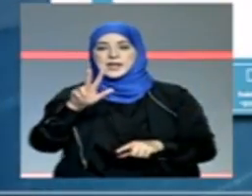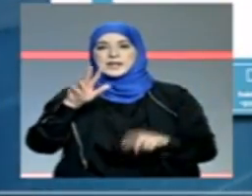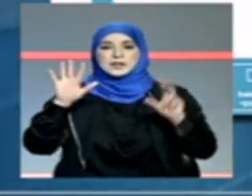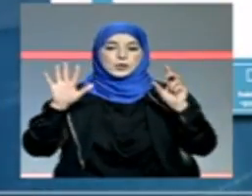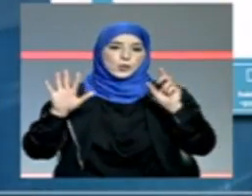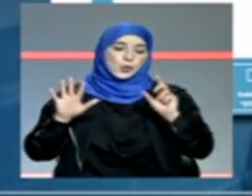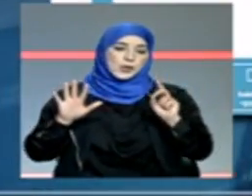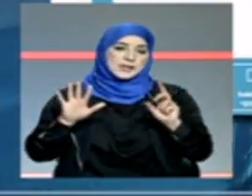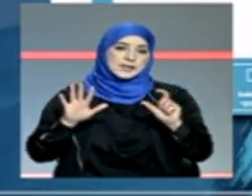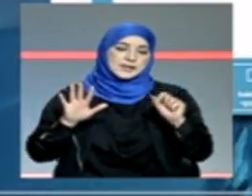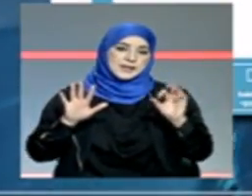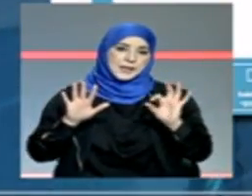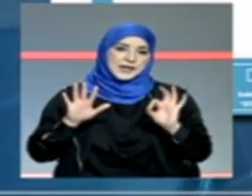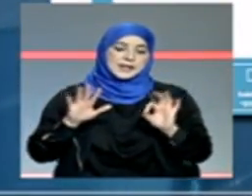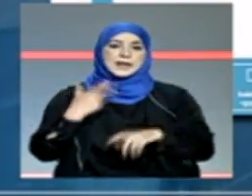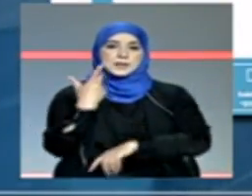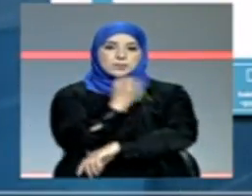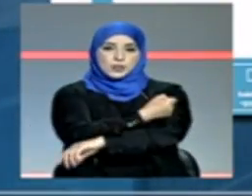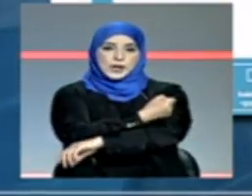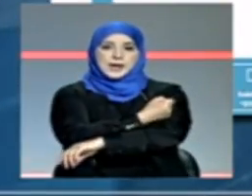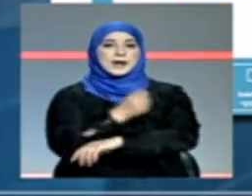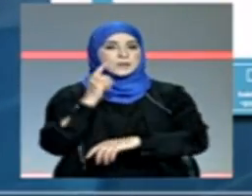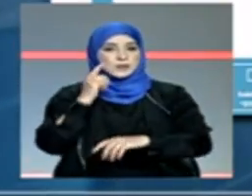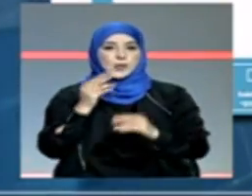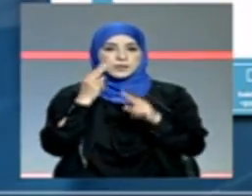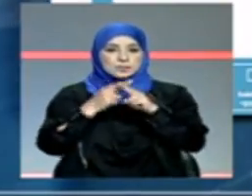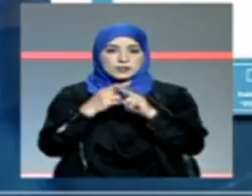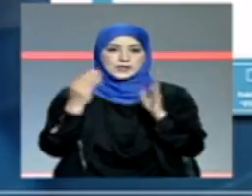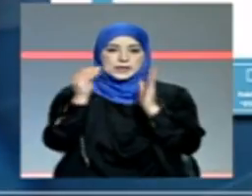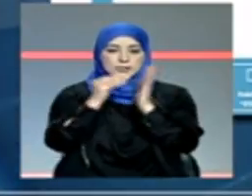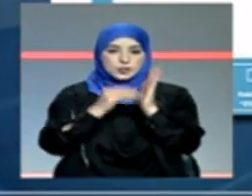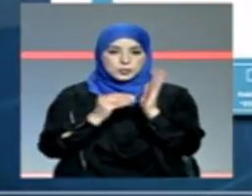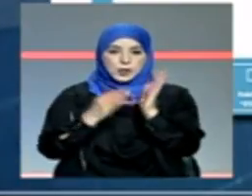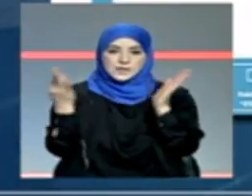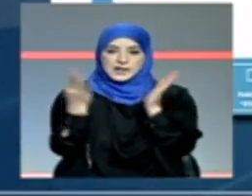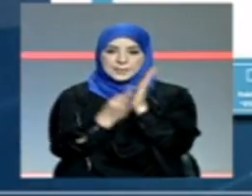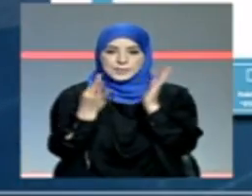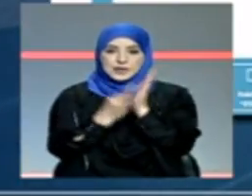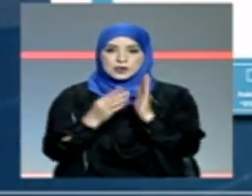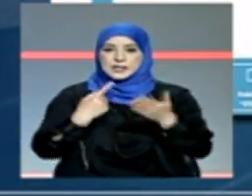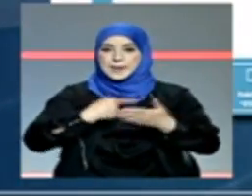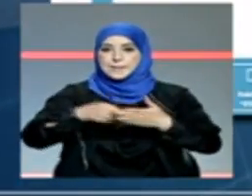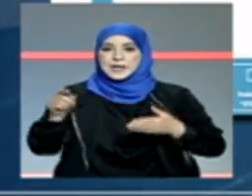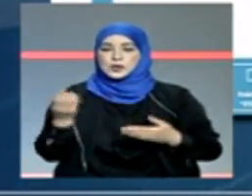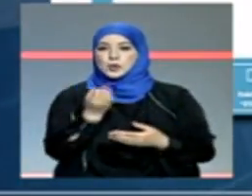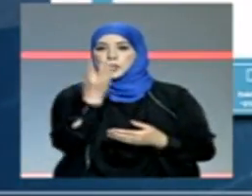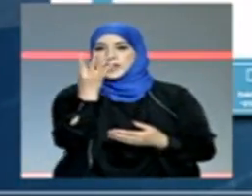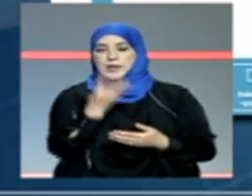385,773 ملقحا، وقد فاق عدد المسجلين في المنصة الإلكترونية